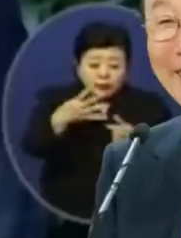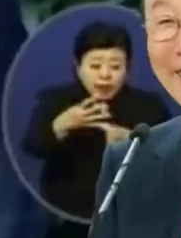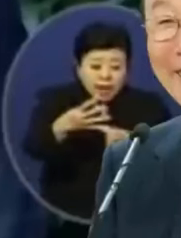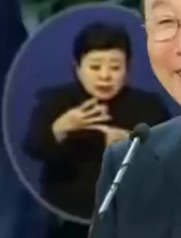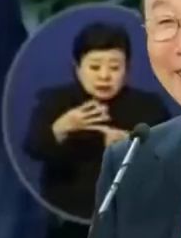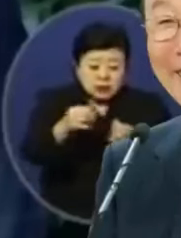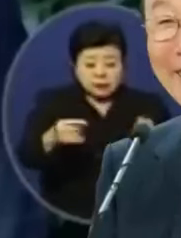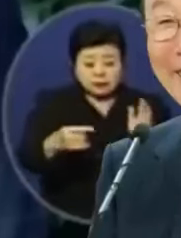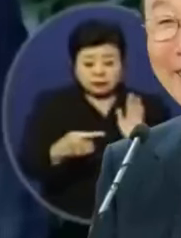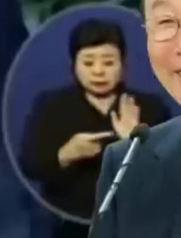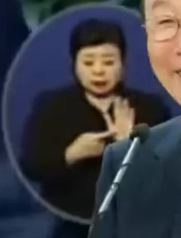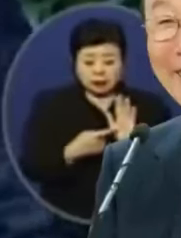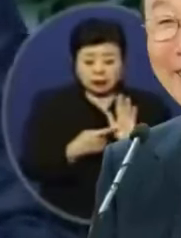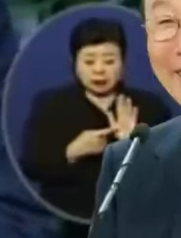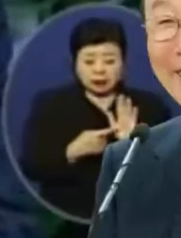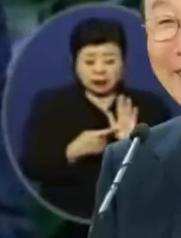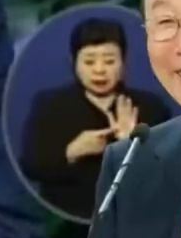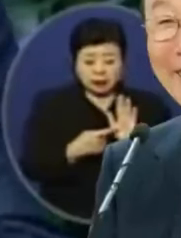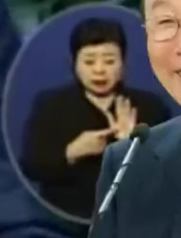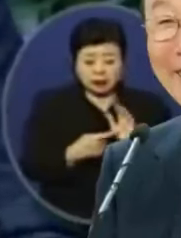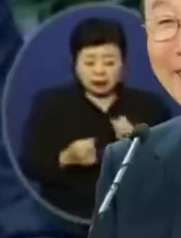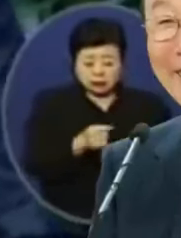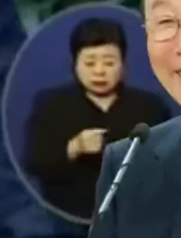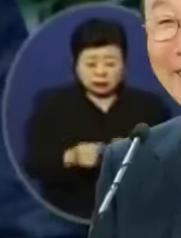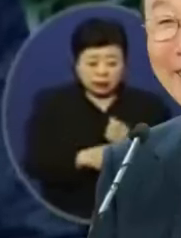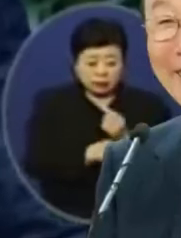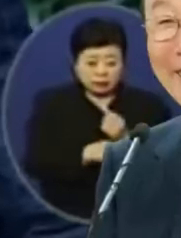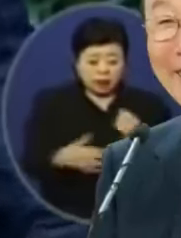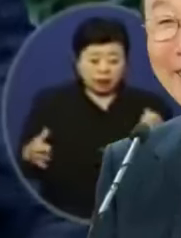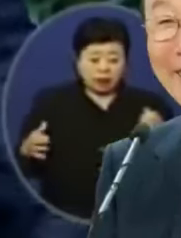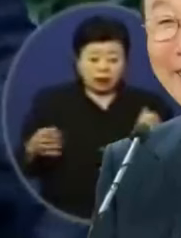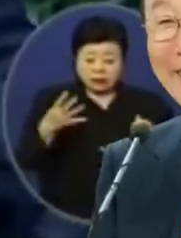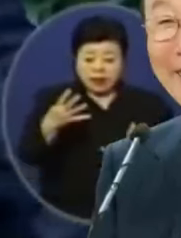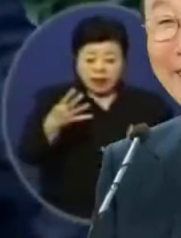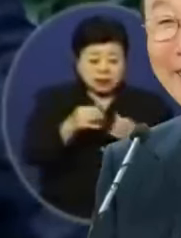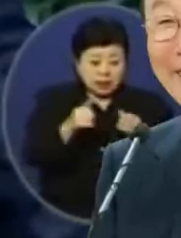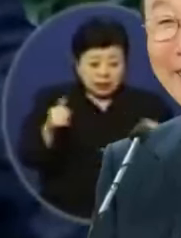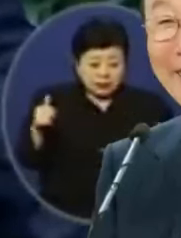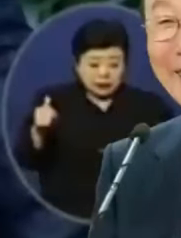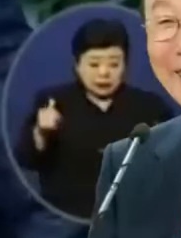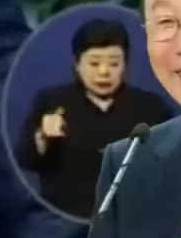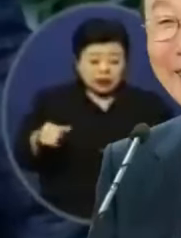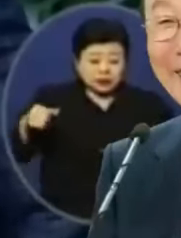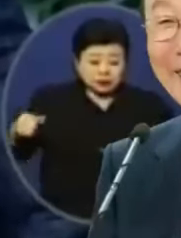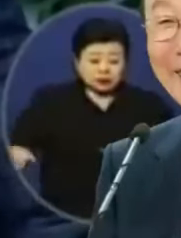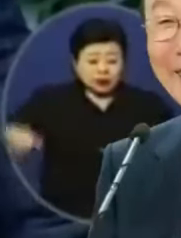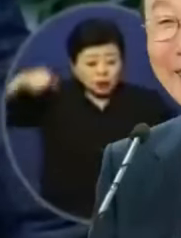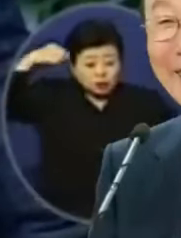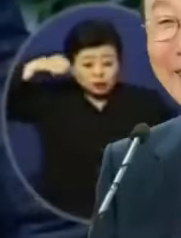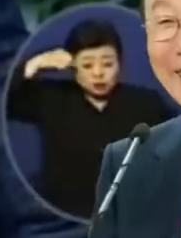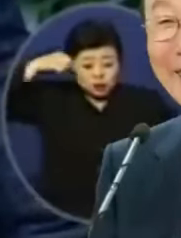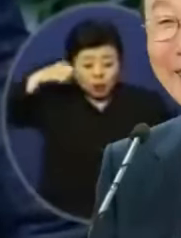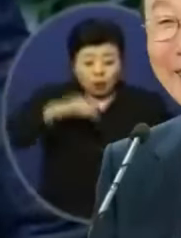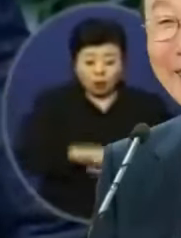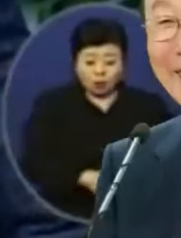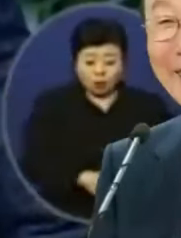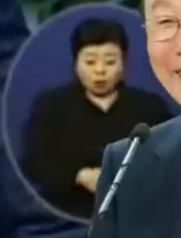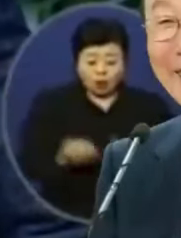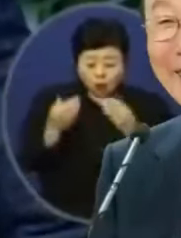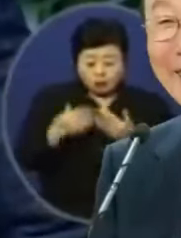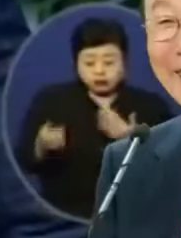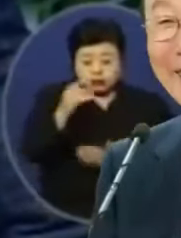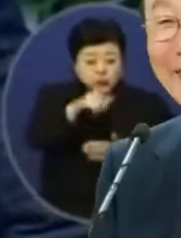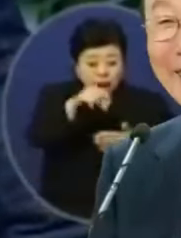사람이 나타났습니다. 그들의 결박은 다 풀려지고 네 사람이 손을 잡고 춤을 추는 것입니다.